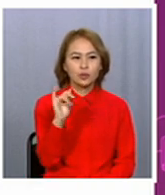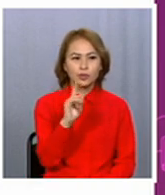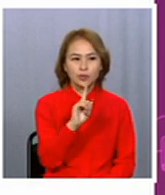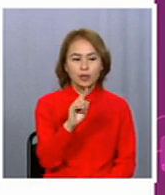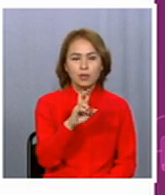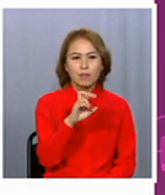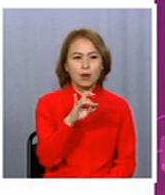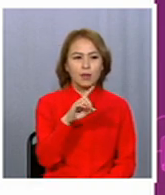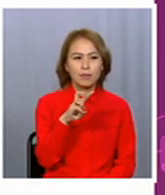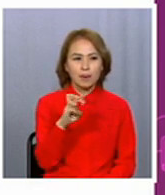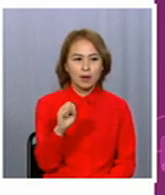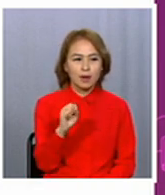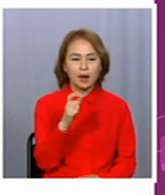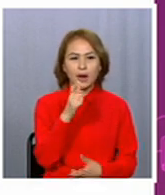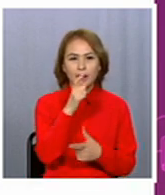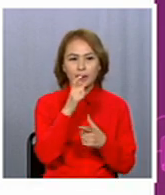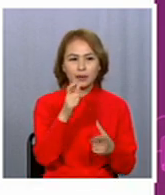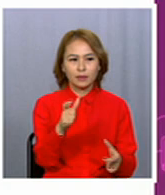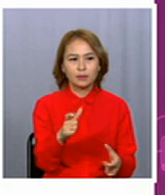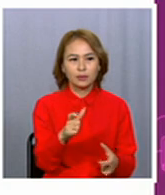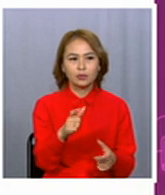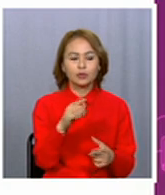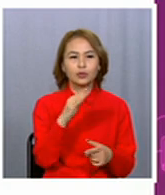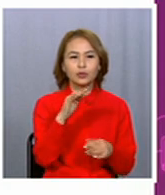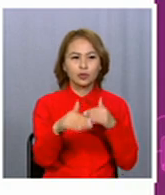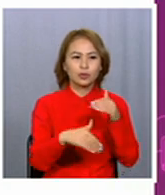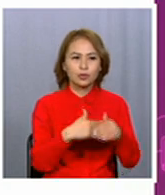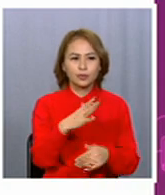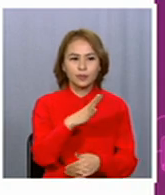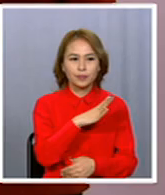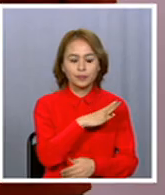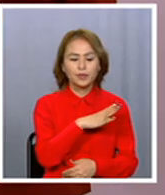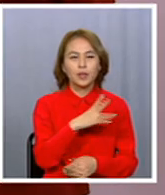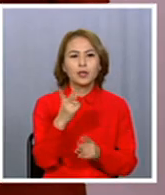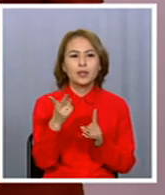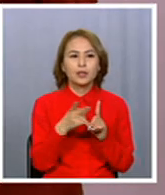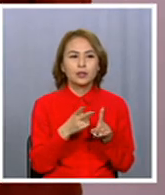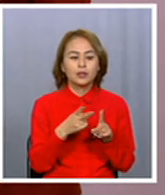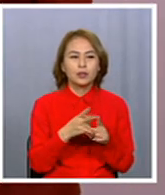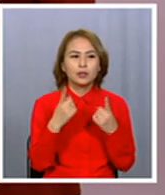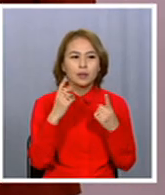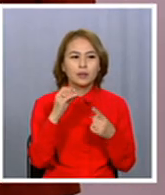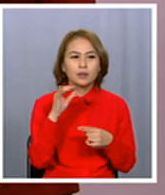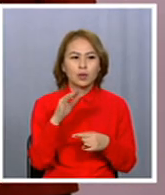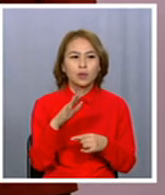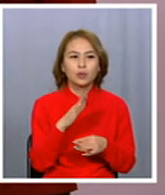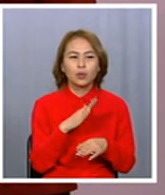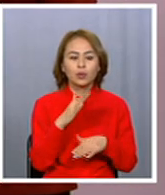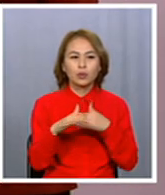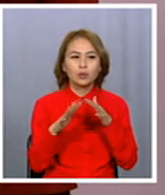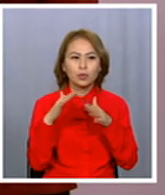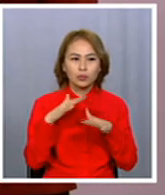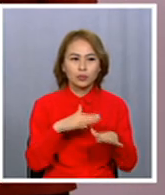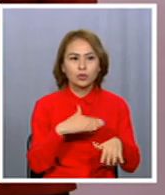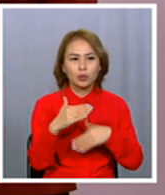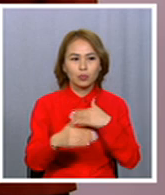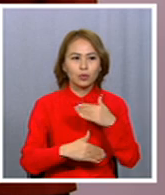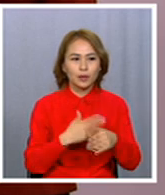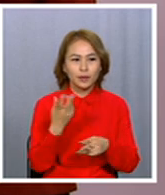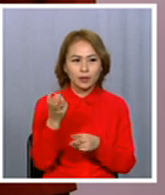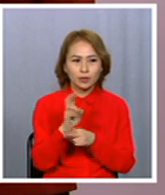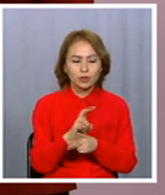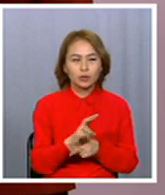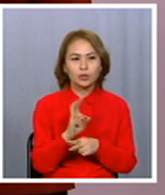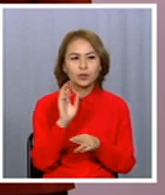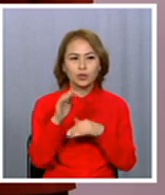Жүз, барма, айғайлады, жүзді болса, күрделі етістіктер толқып жатыр, шомылуға